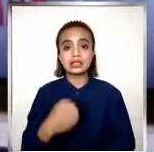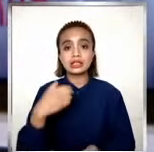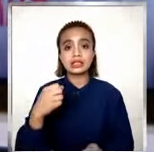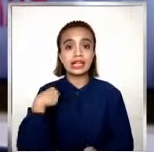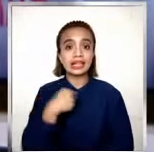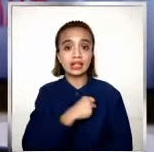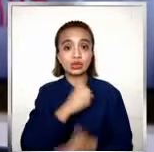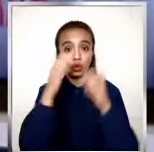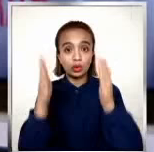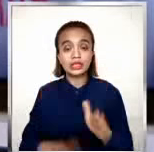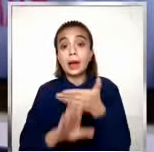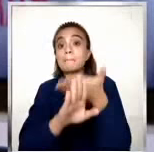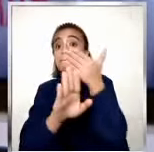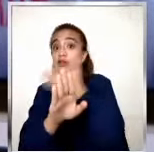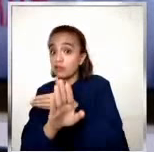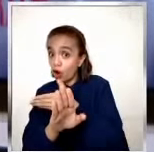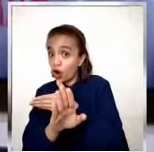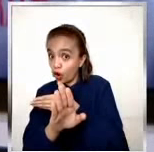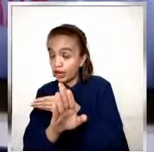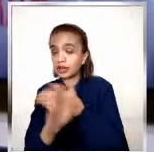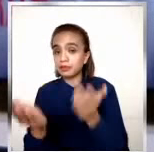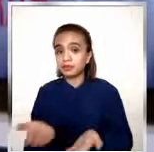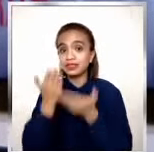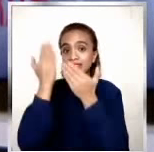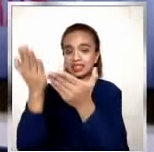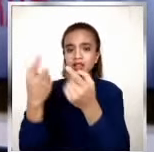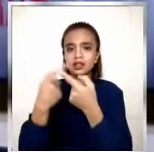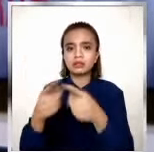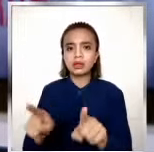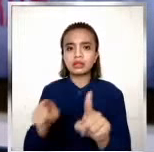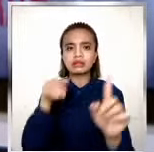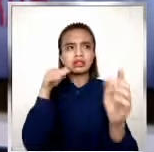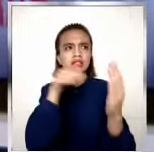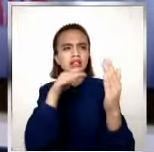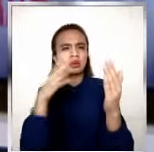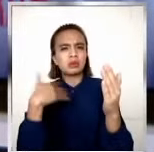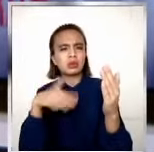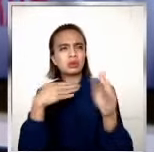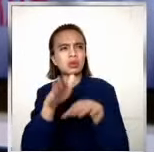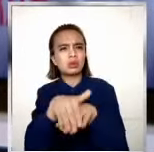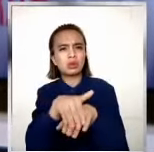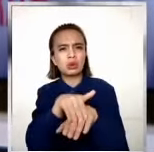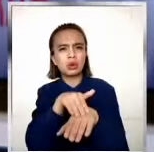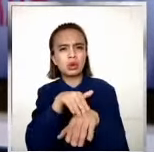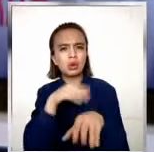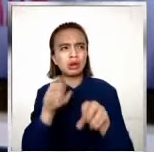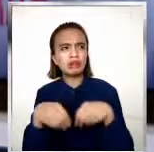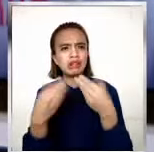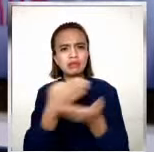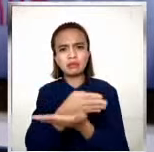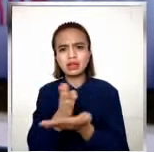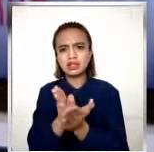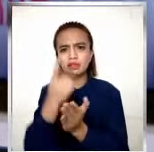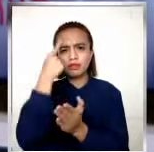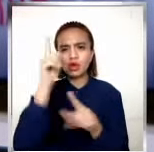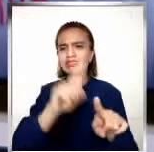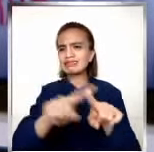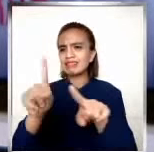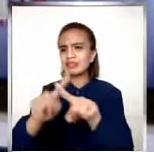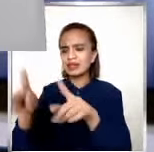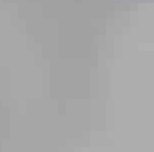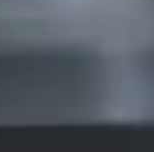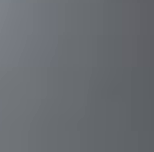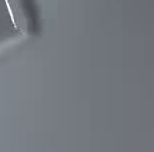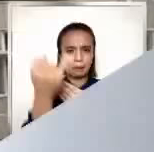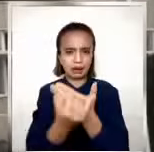pinuna muna ang tanggapan sa kanilang di umano'y mabagal na pag-aproba ng pondo para sa iba't ibang proyekto. Nakatutok si Mab Gonzales.